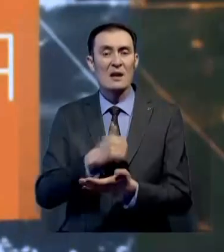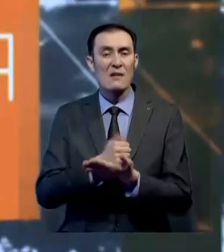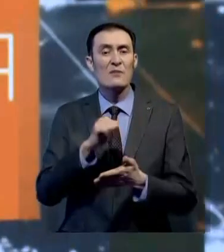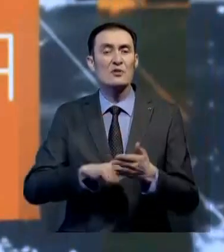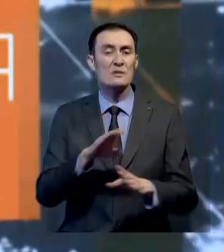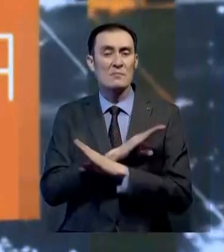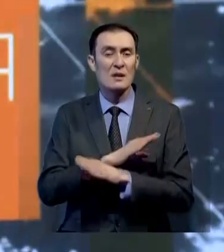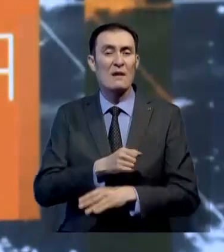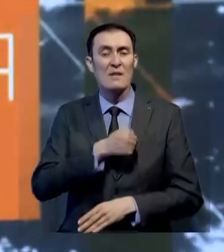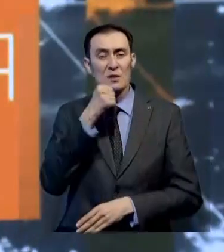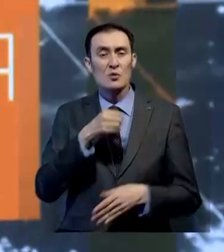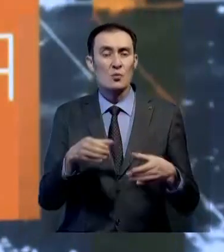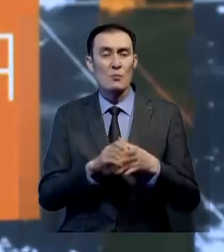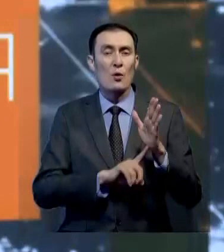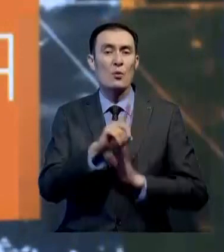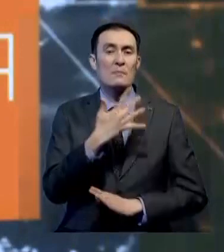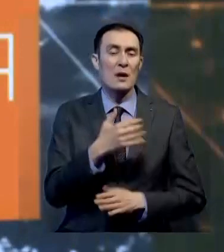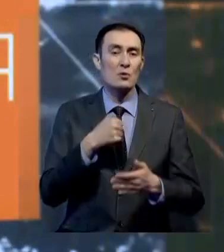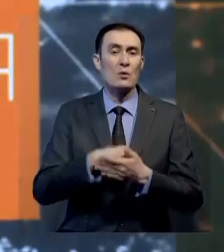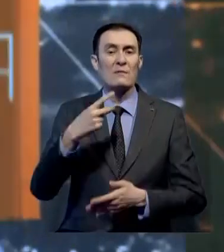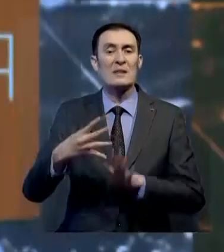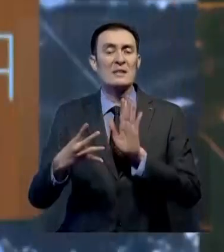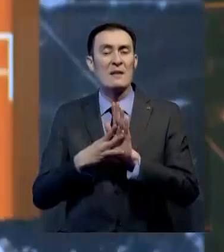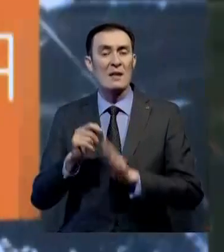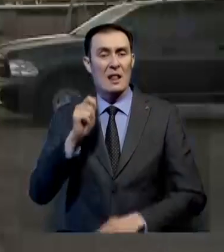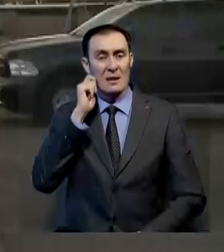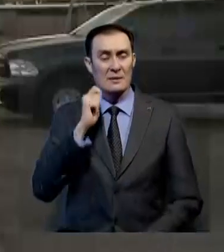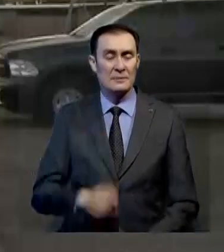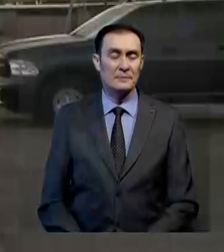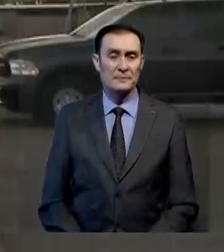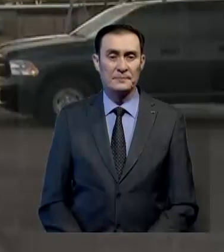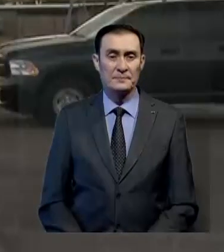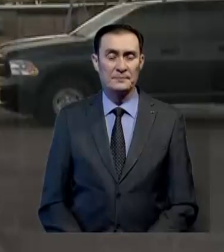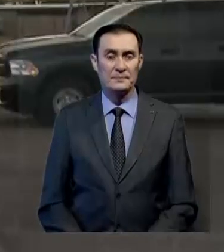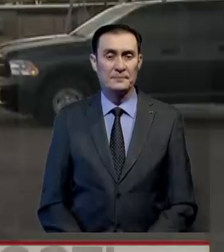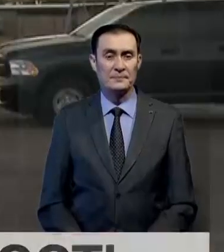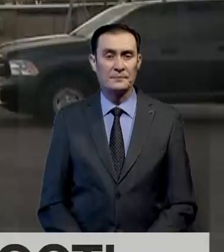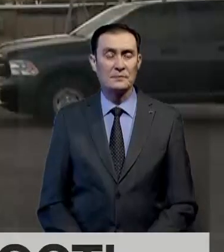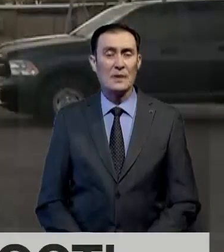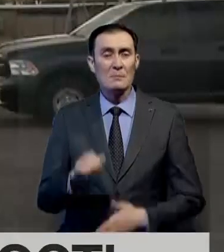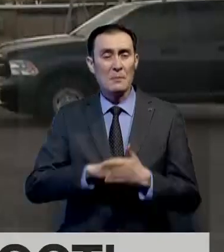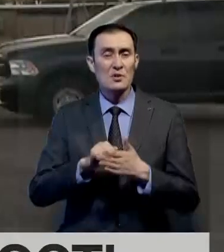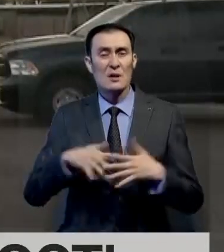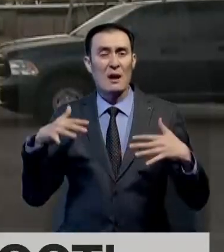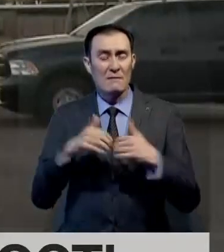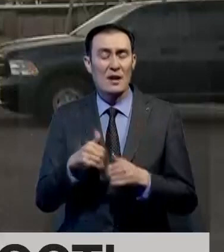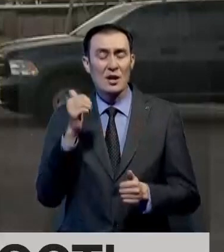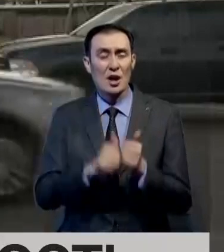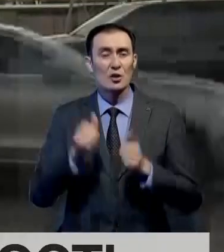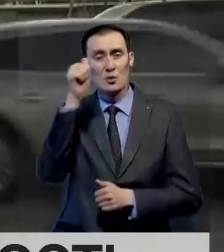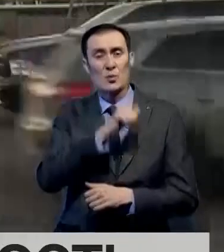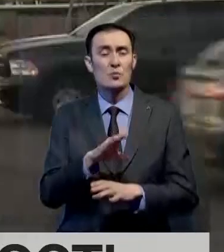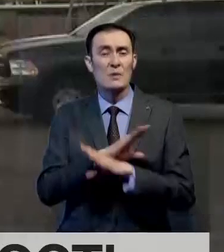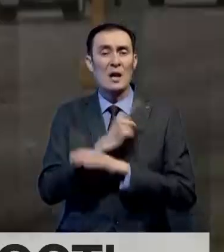главная причина смерти в возрастной группе от 5 до 29 лет. По причине аварии ежегодно умирает